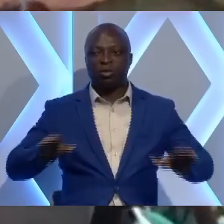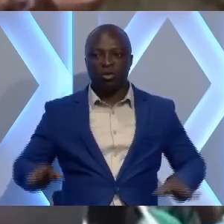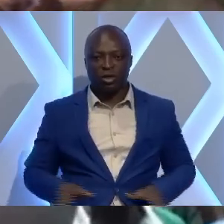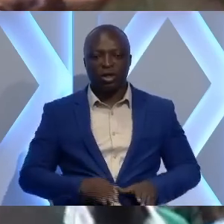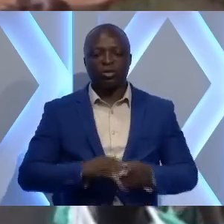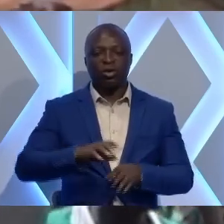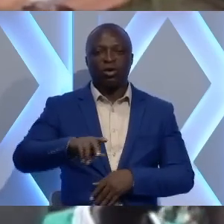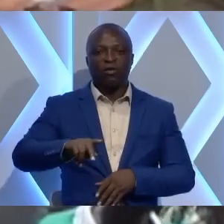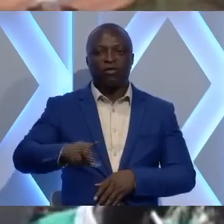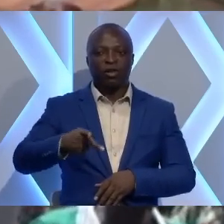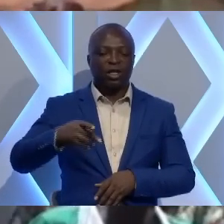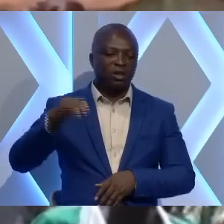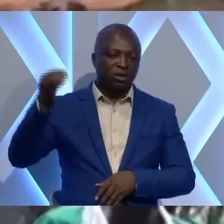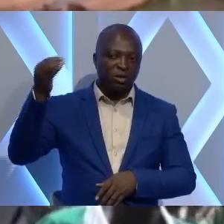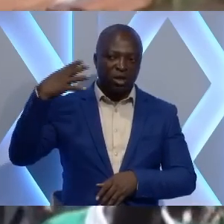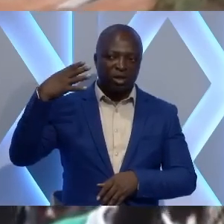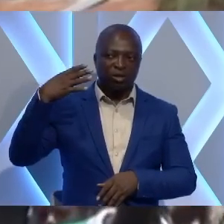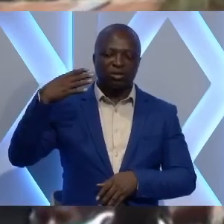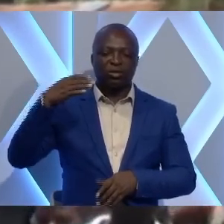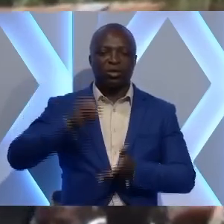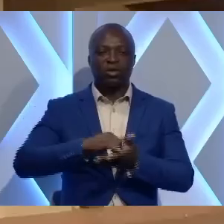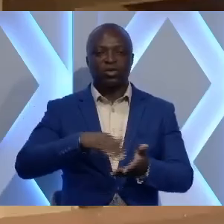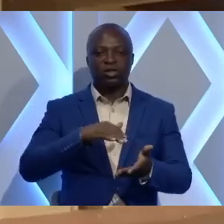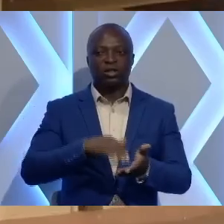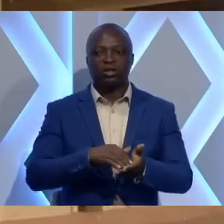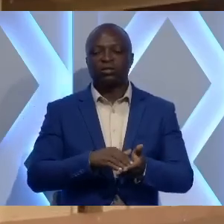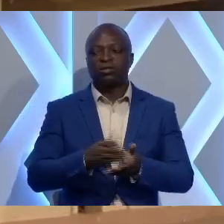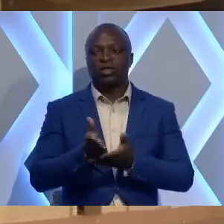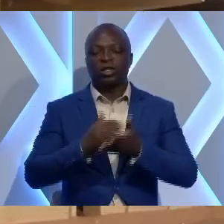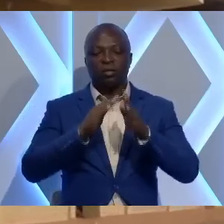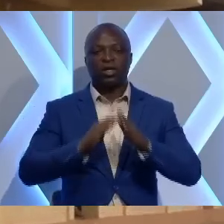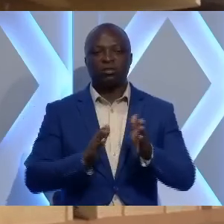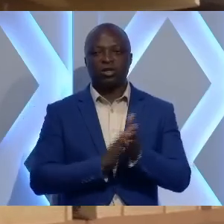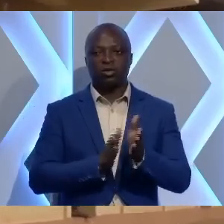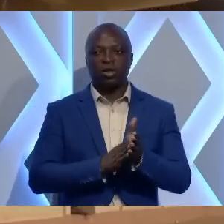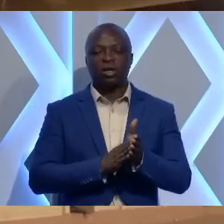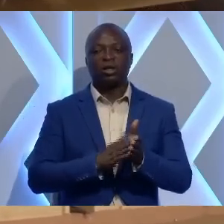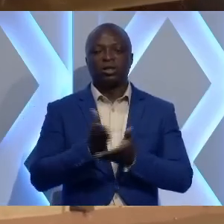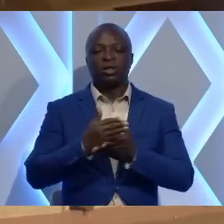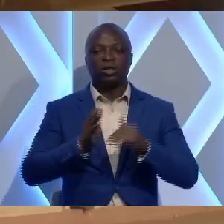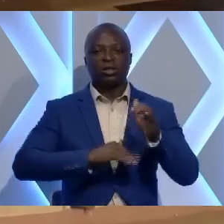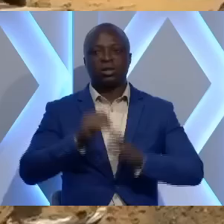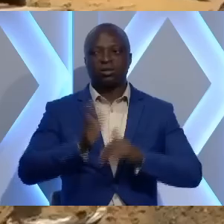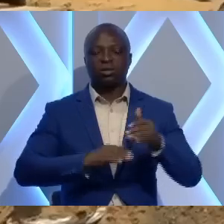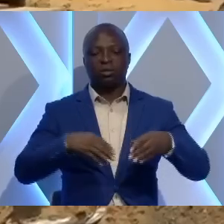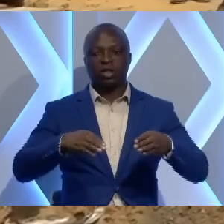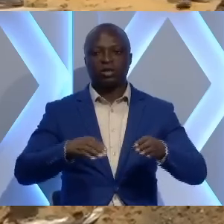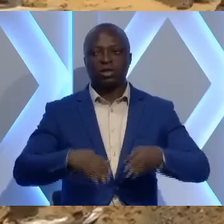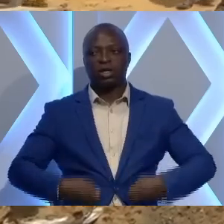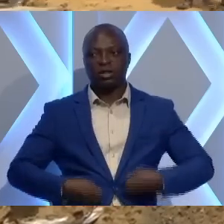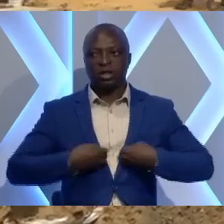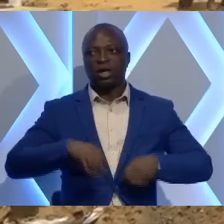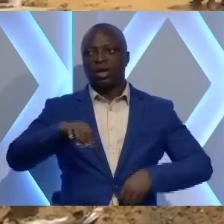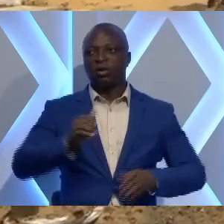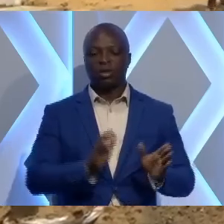du forage photovoltaïque de Nyaoga Centre, des bâtiments scolaires, des ouvrages marchands existants et d'autres en